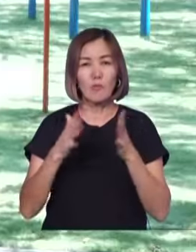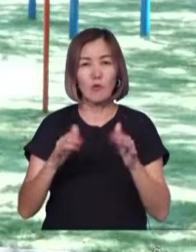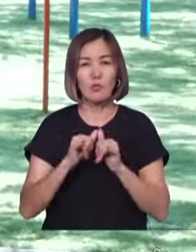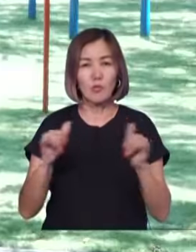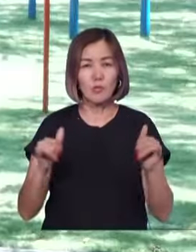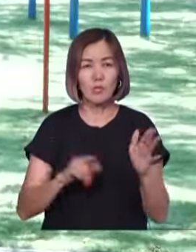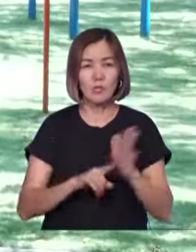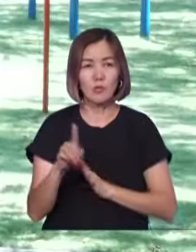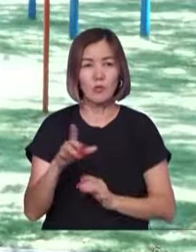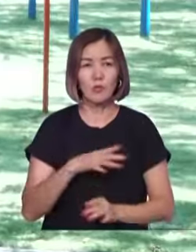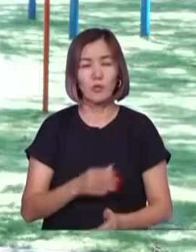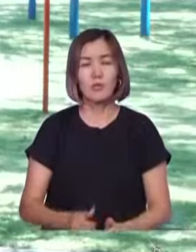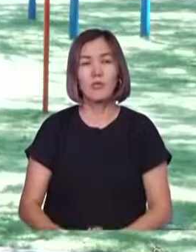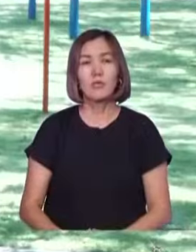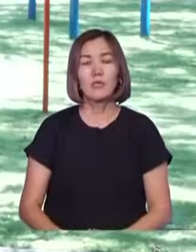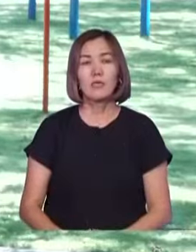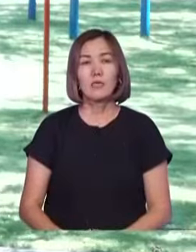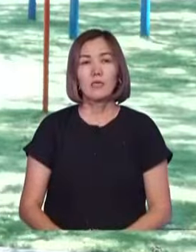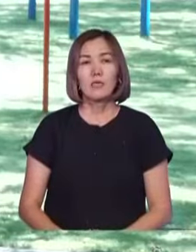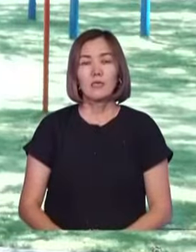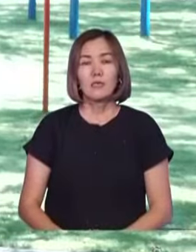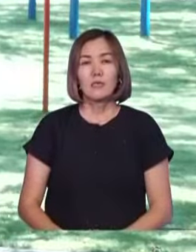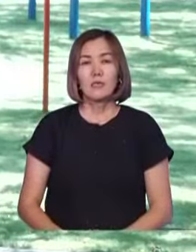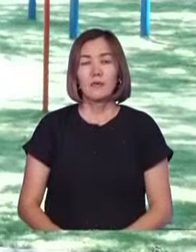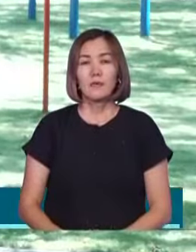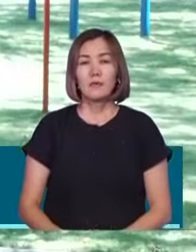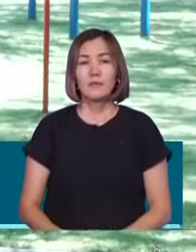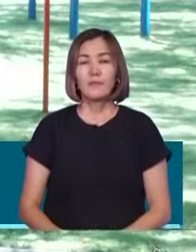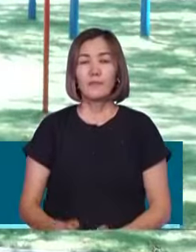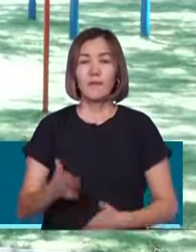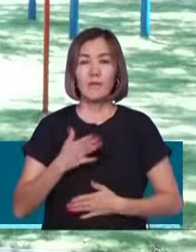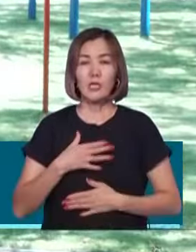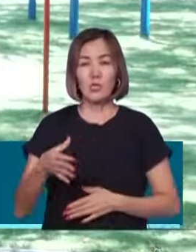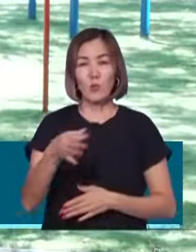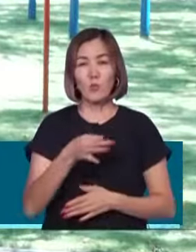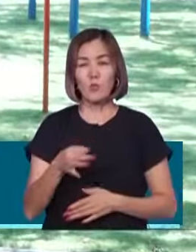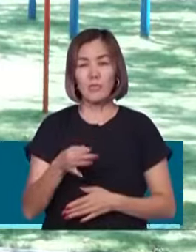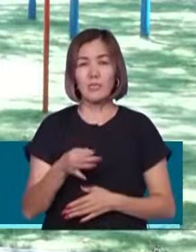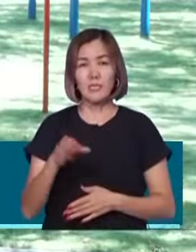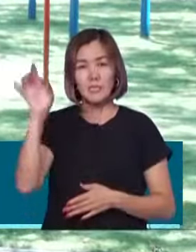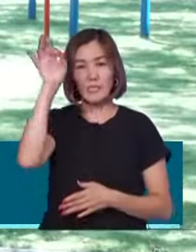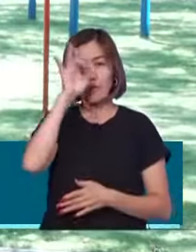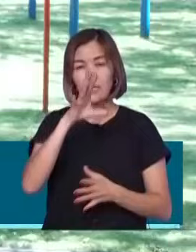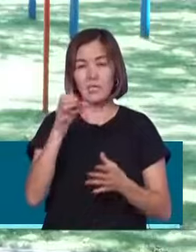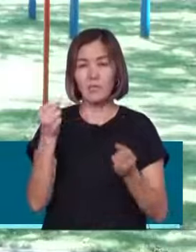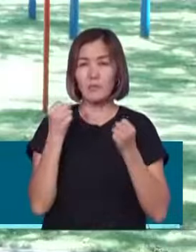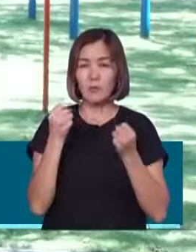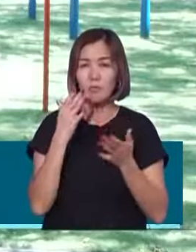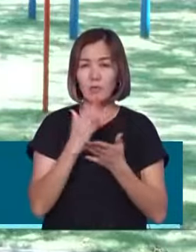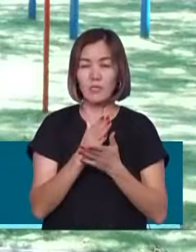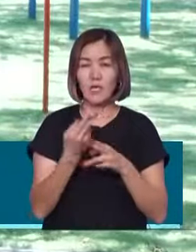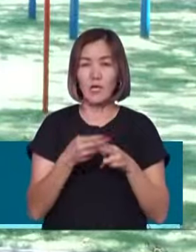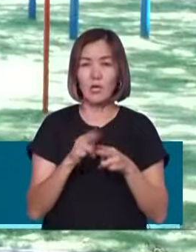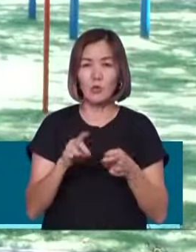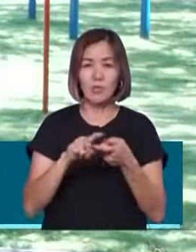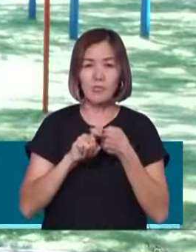растёт обла именно гре Рим г в нашей области немало знаменитых чемпионов именно которых